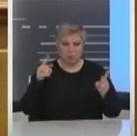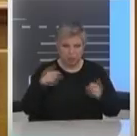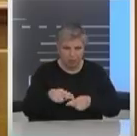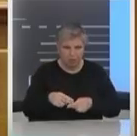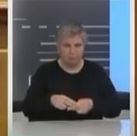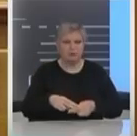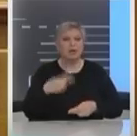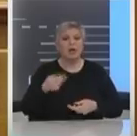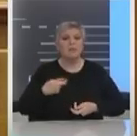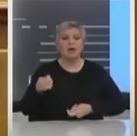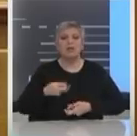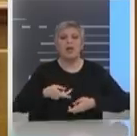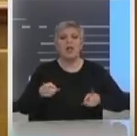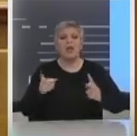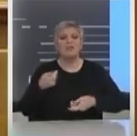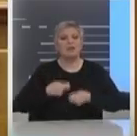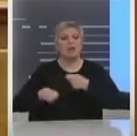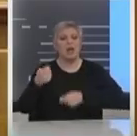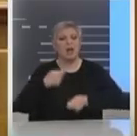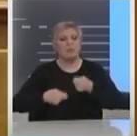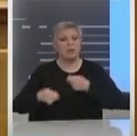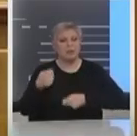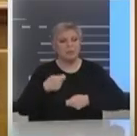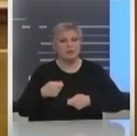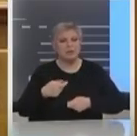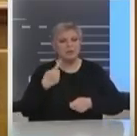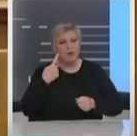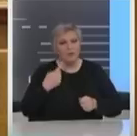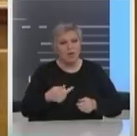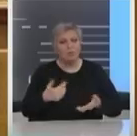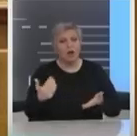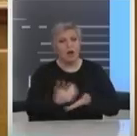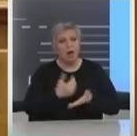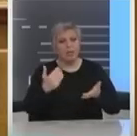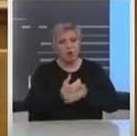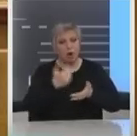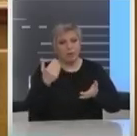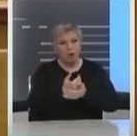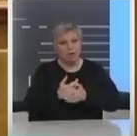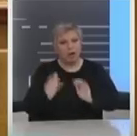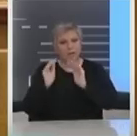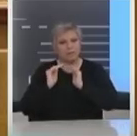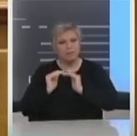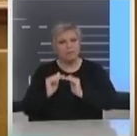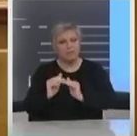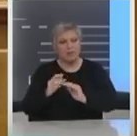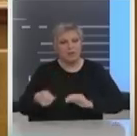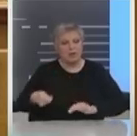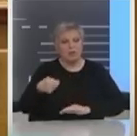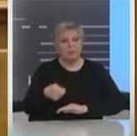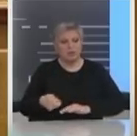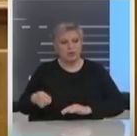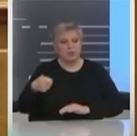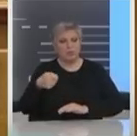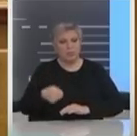ελεύθερων επαγγελματιών που βλέπουν να μην διορθώνονται οι αδικίες και έτσι να συνεχίζουν να πληρώνουν